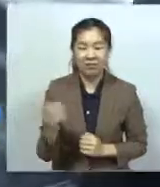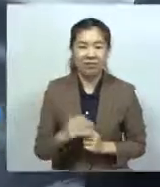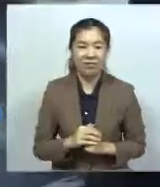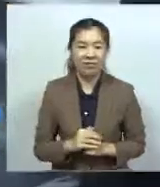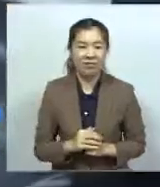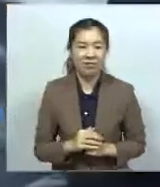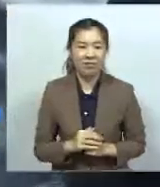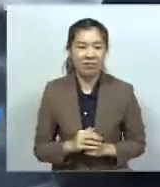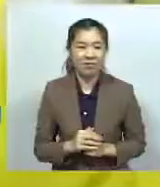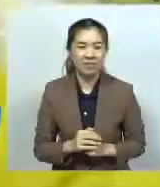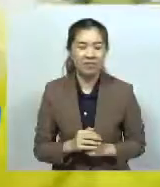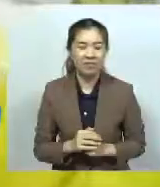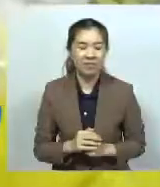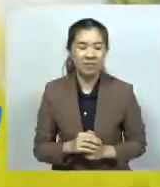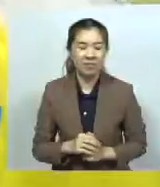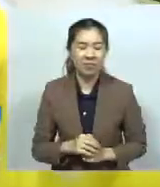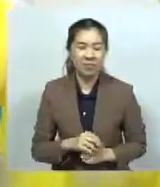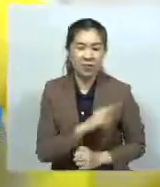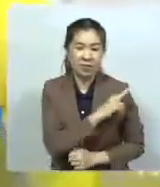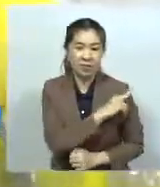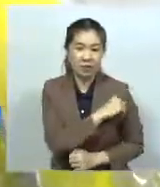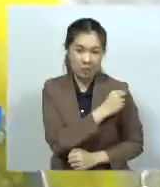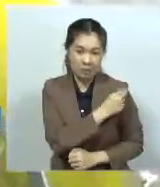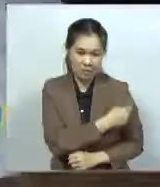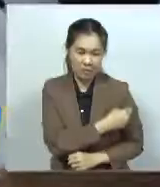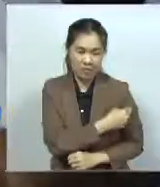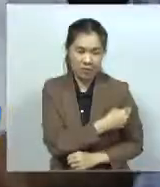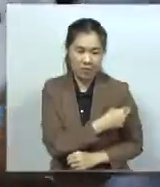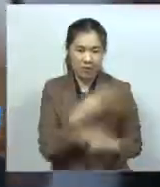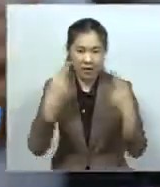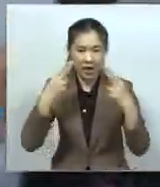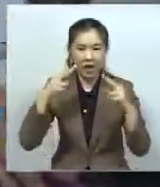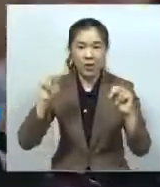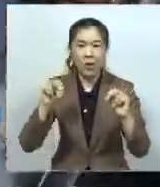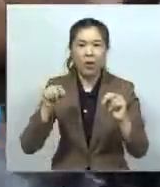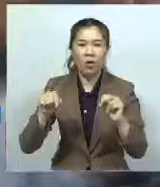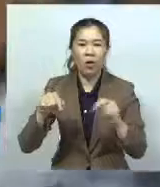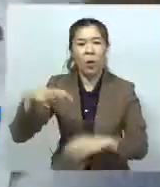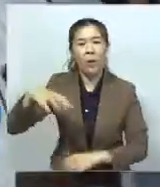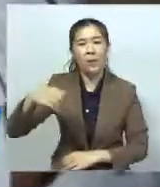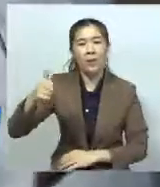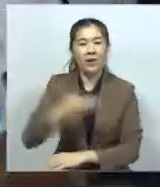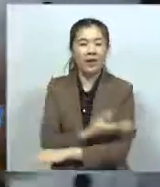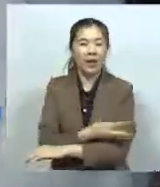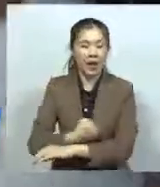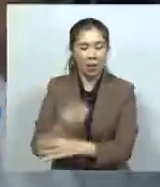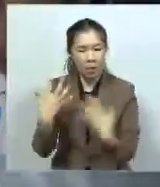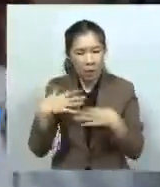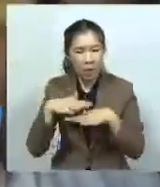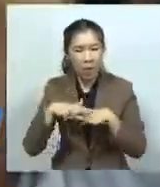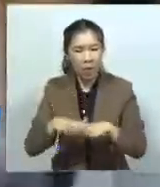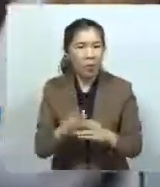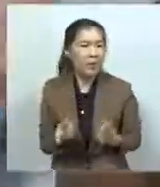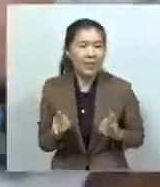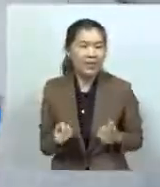คือมีทางนายแพทย์กิติมาศักดิ์คณาสวัสดิ์นายกเทศมนตรีเมืองมหาสารคามที่มาร่วมเต้นประ